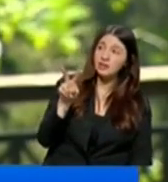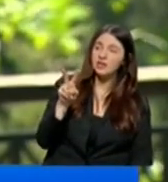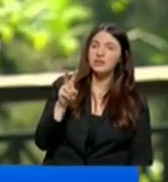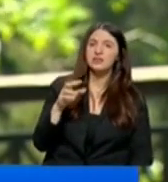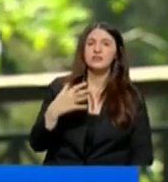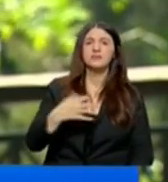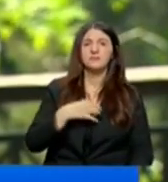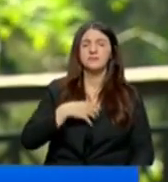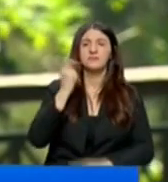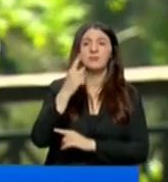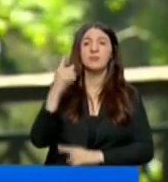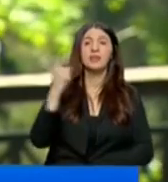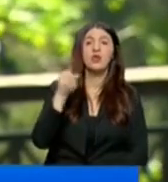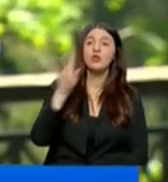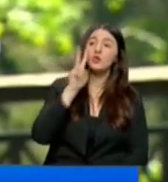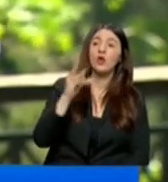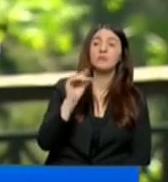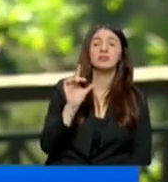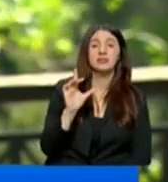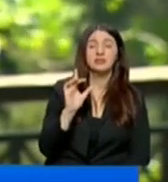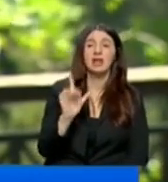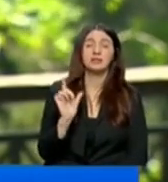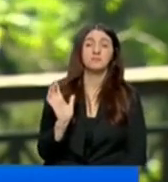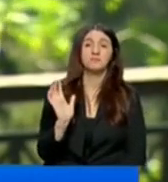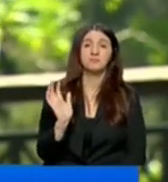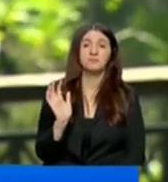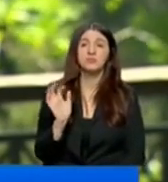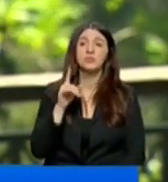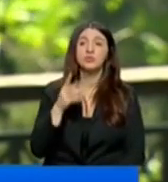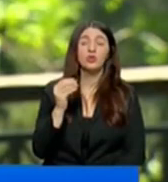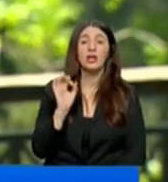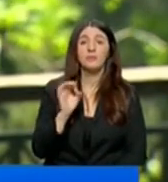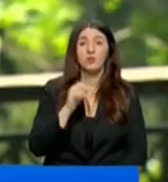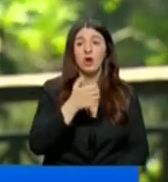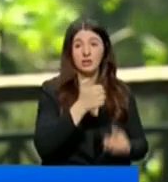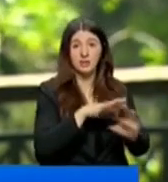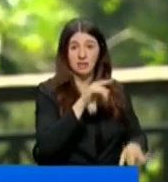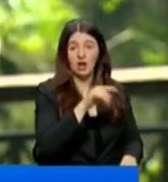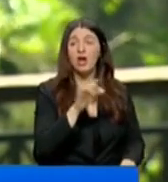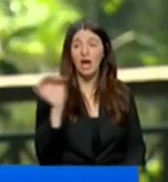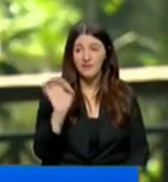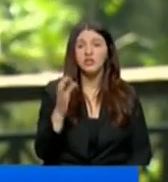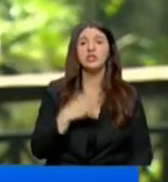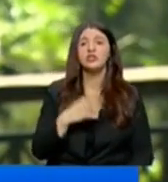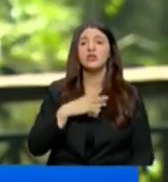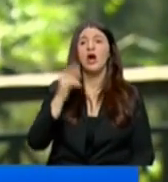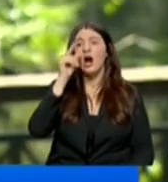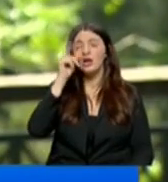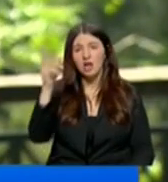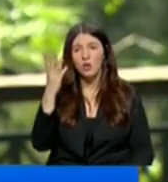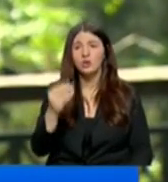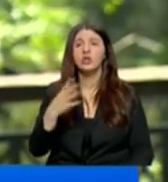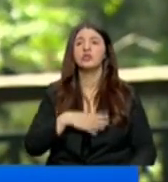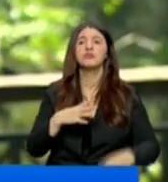kendisini temsil eden bir lideri orada görüyor aslında. Bu çok önemli. O altılı masada. O altılı masada. İster Hakkari'de olsun,